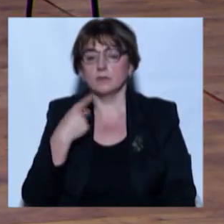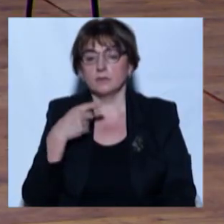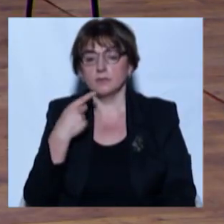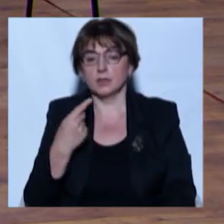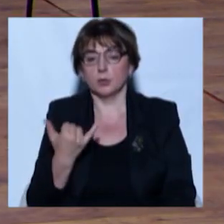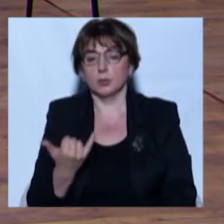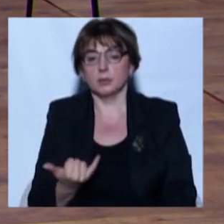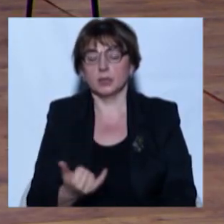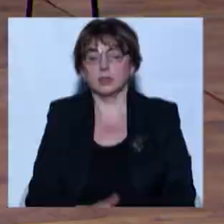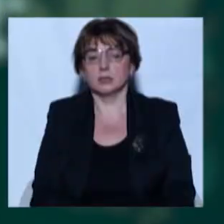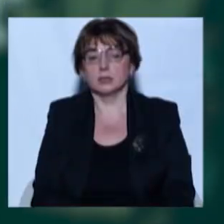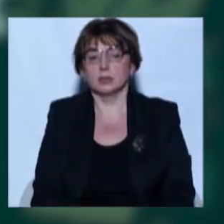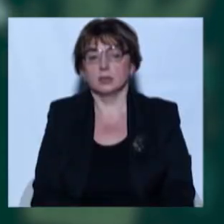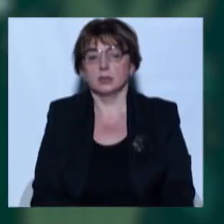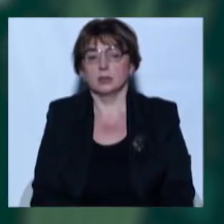საუბარი?